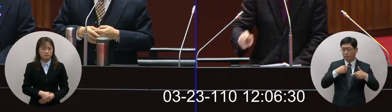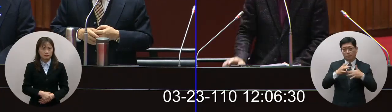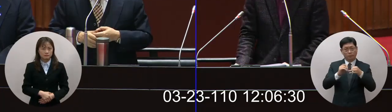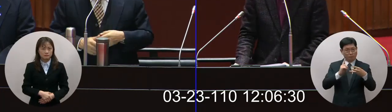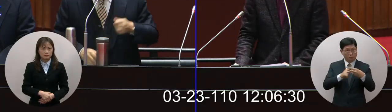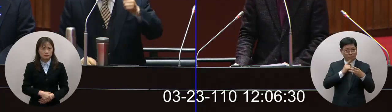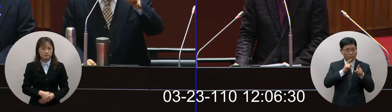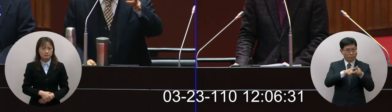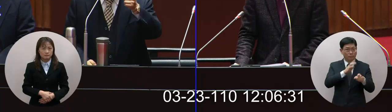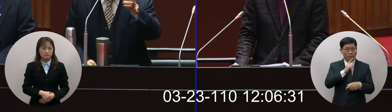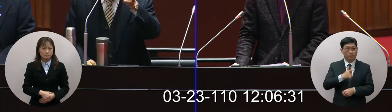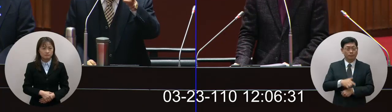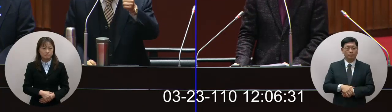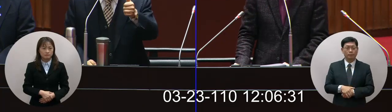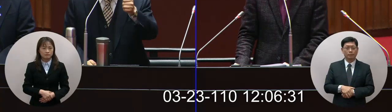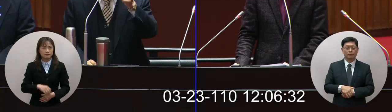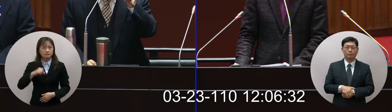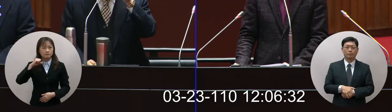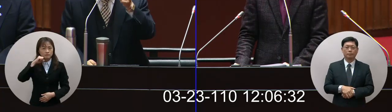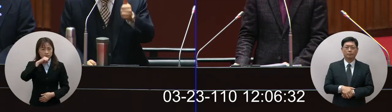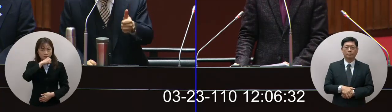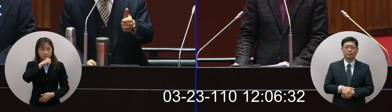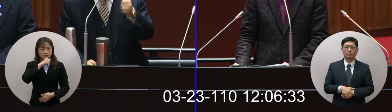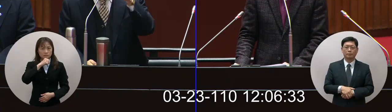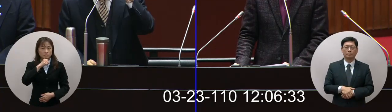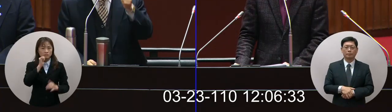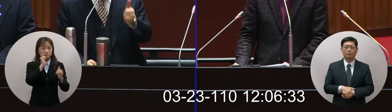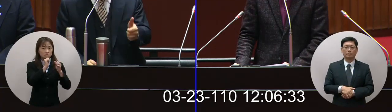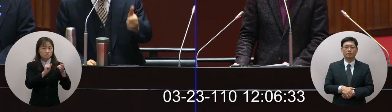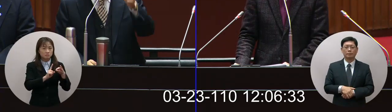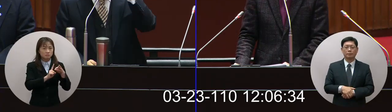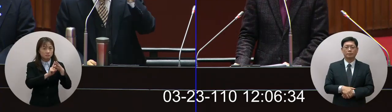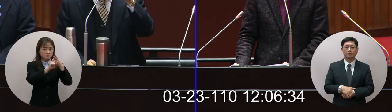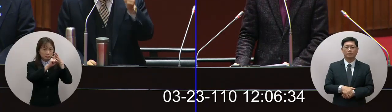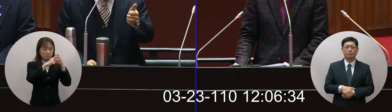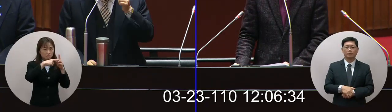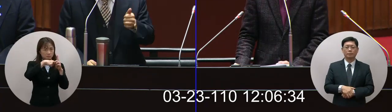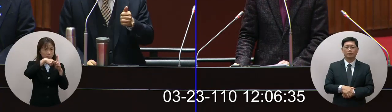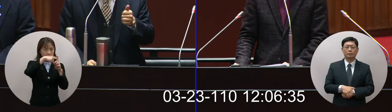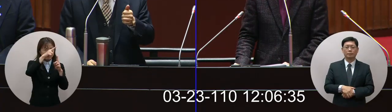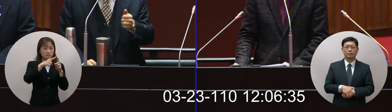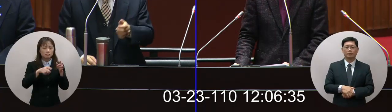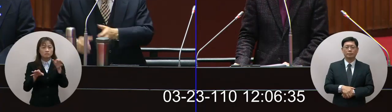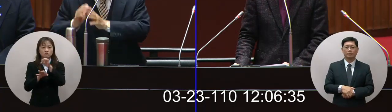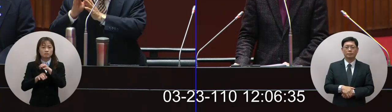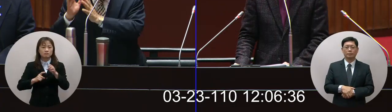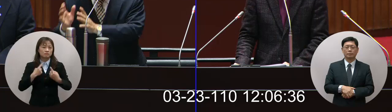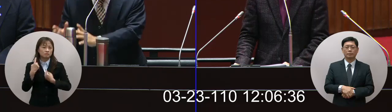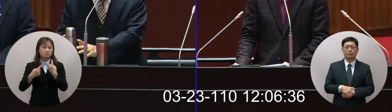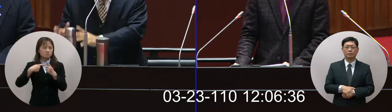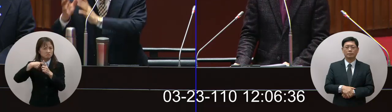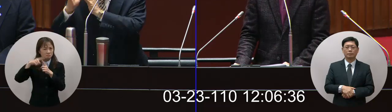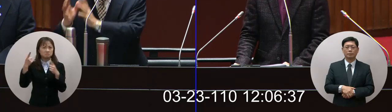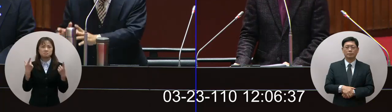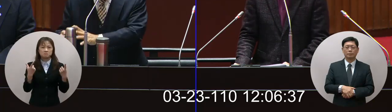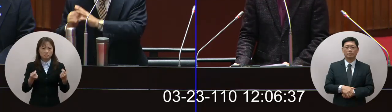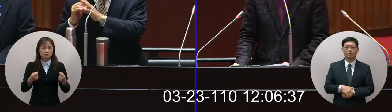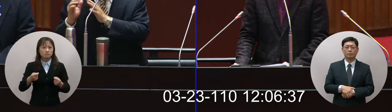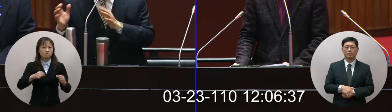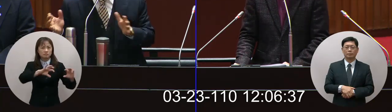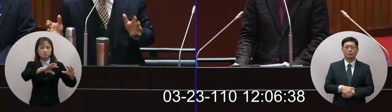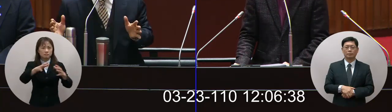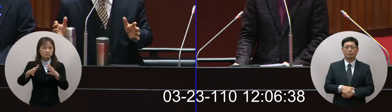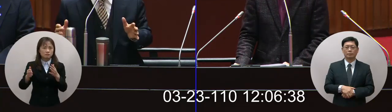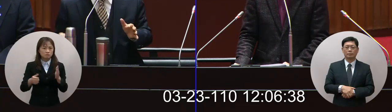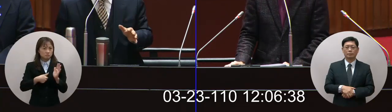民主化的方向来进行。 台湾不只是民主的程度，经济的自由都被世界著名